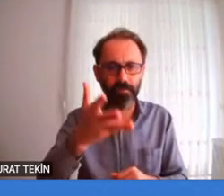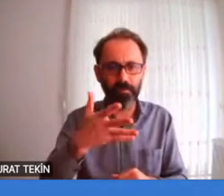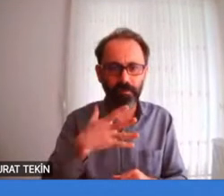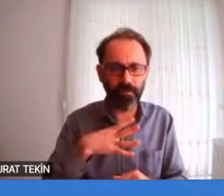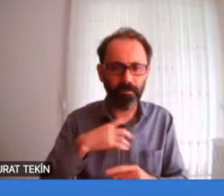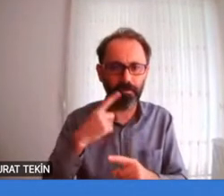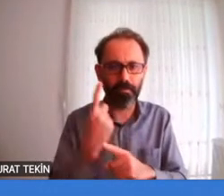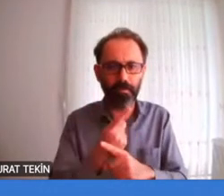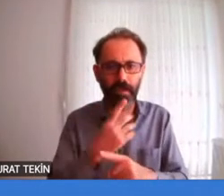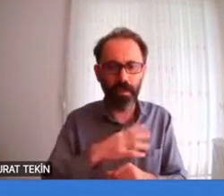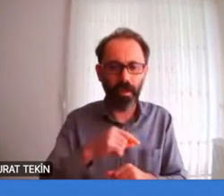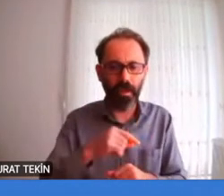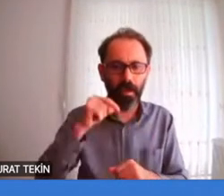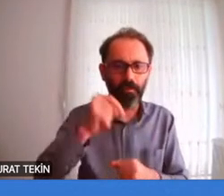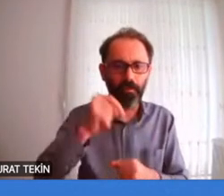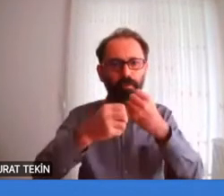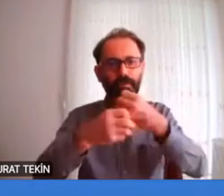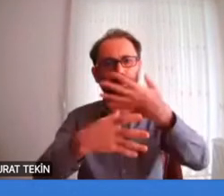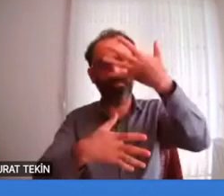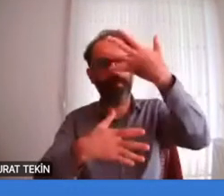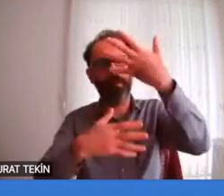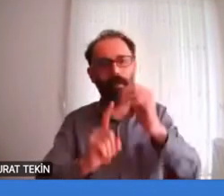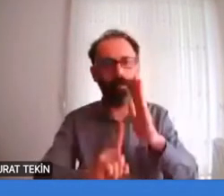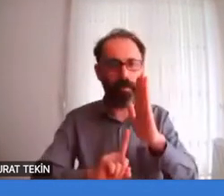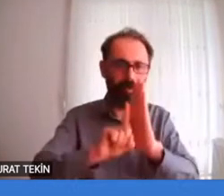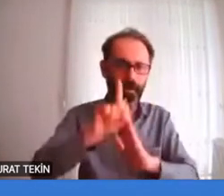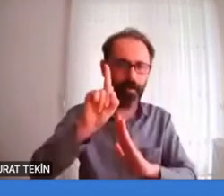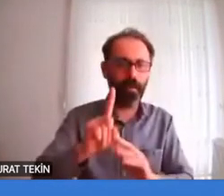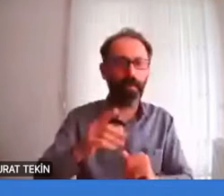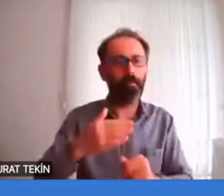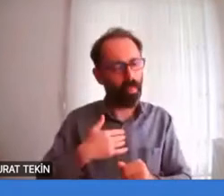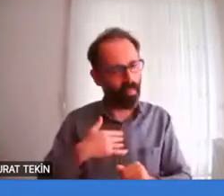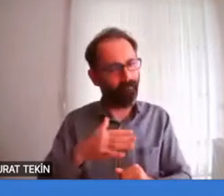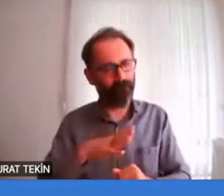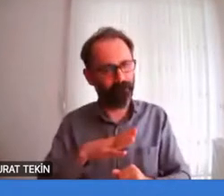Gerçekten bu sıraladığınız başarıların hepsinde ben vardım.